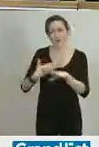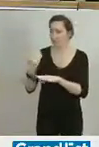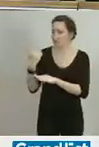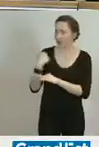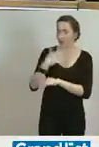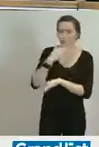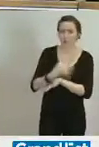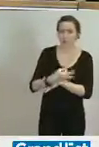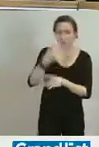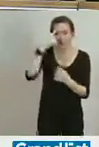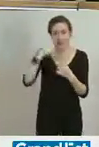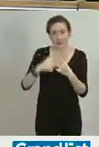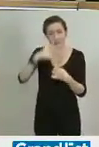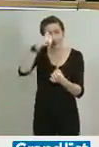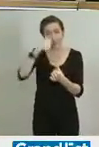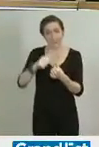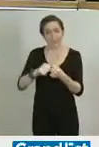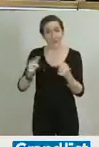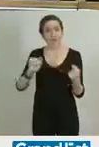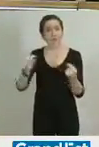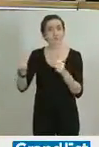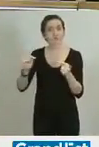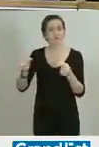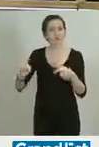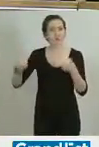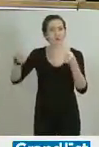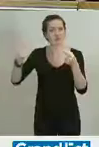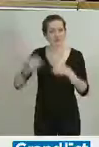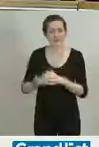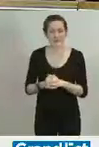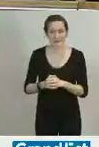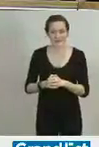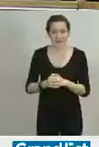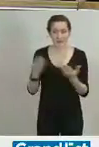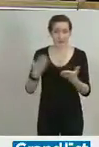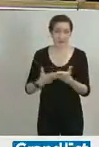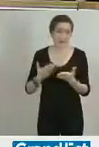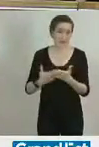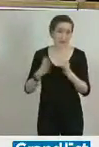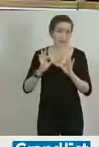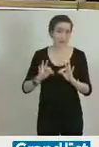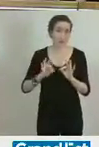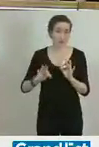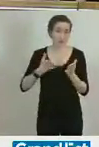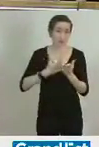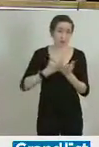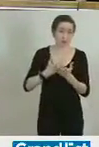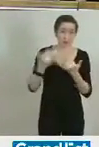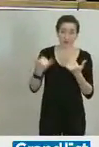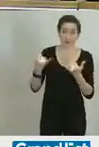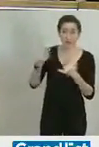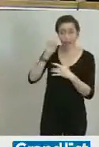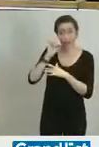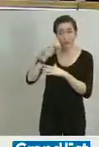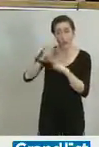orienté sur la mémoire des conflits. C'est évidemment quelque chose qui fait malheureusement sens dans notre territoire, qui a